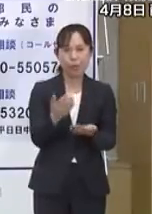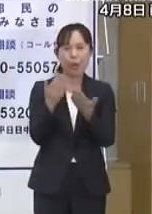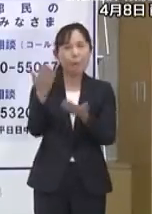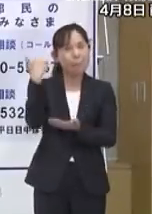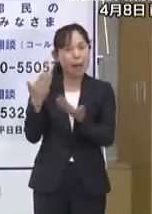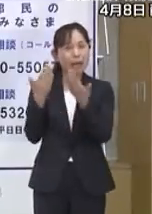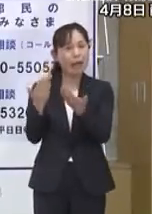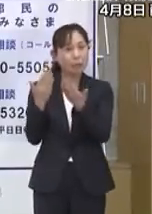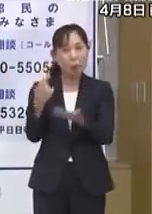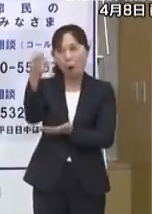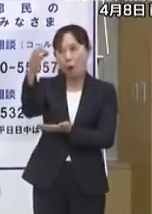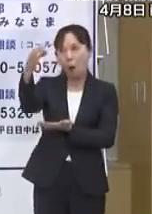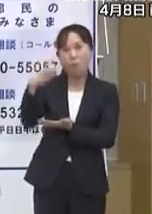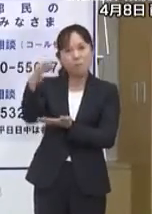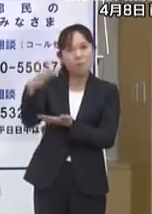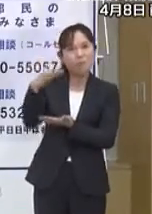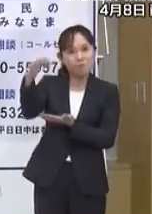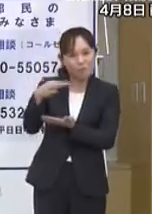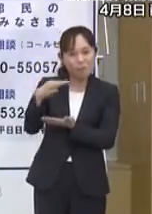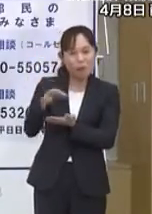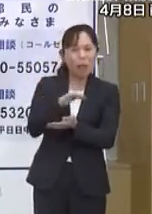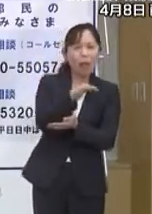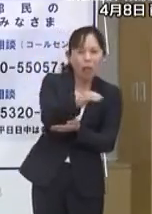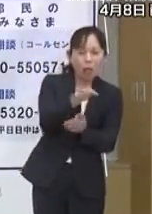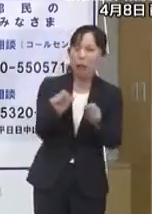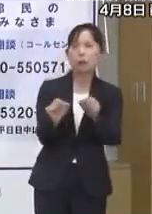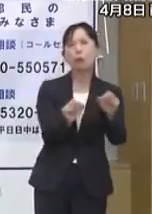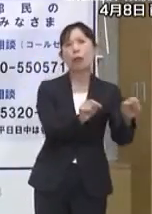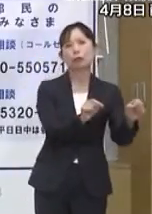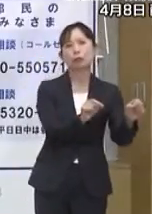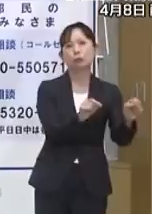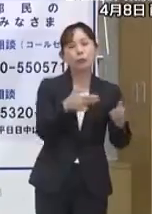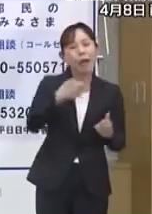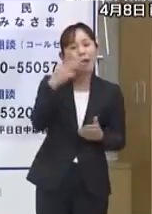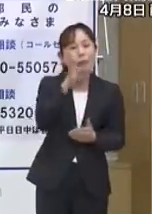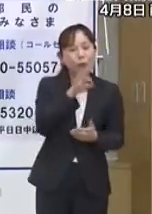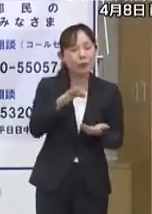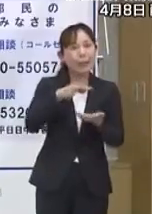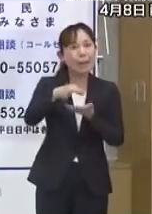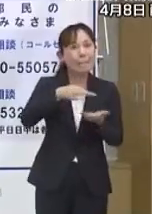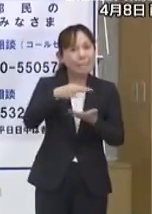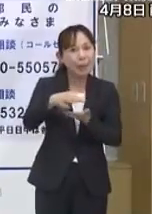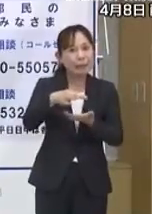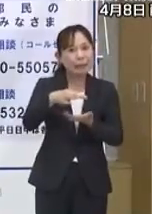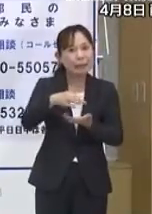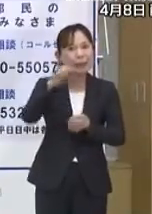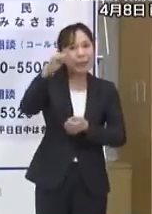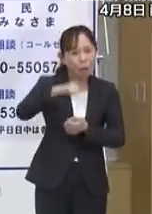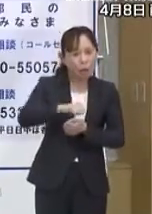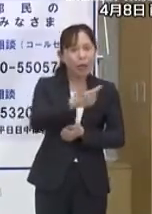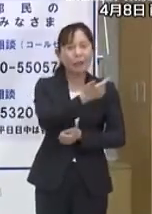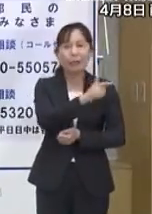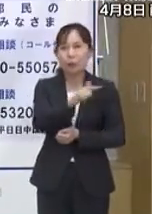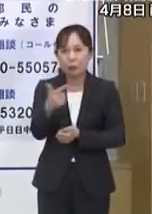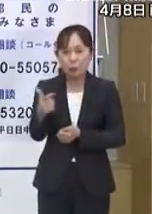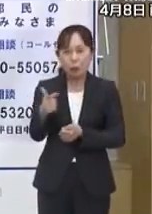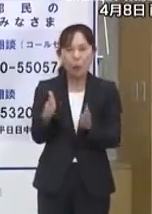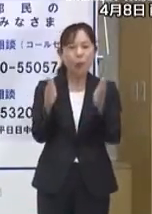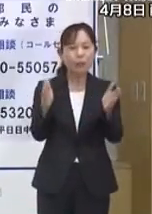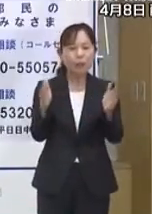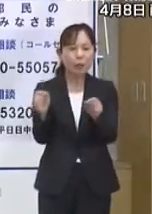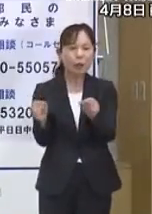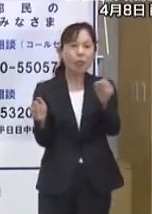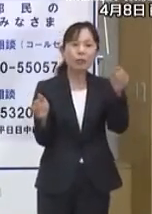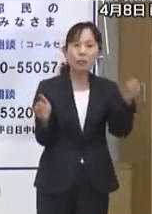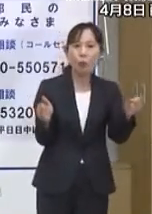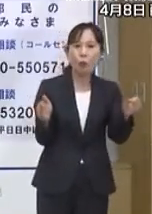各種資格の認定期間を延ばすこと食品販売許可の更新などの起源期間を延長することができる